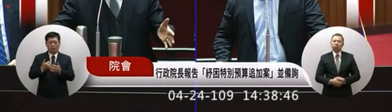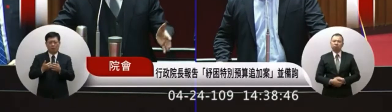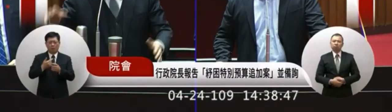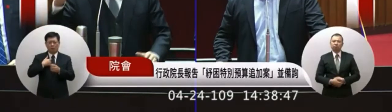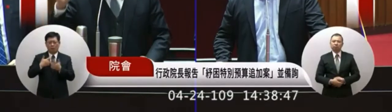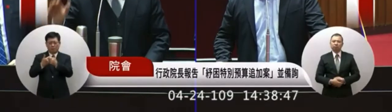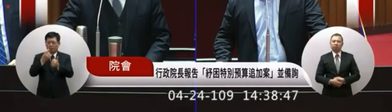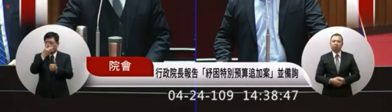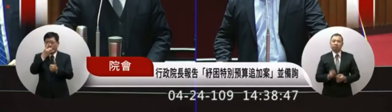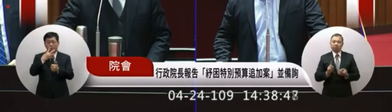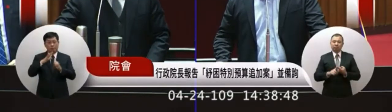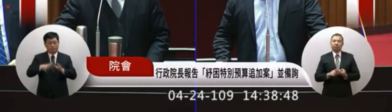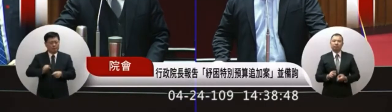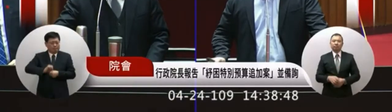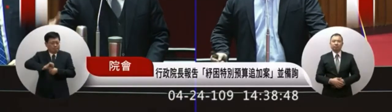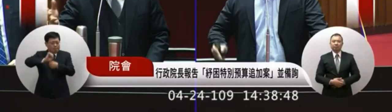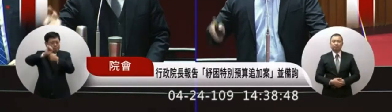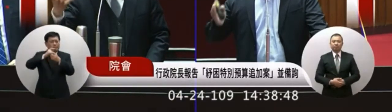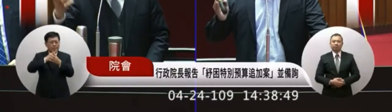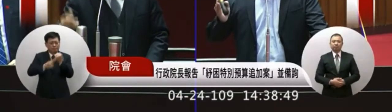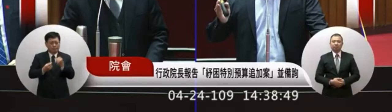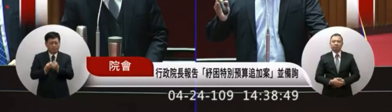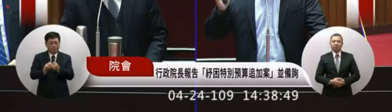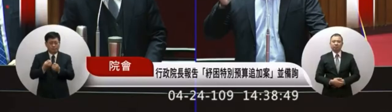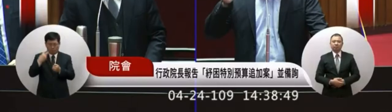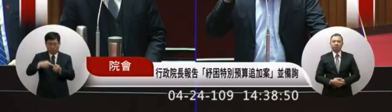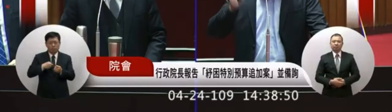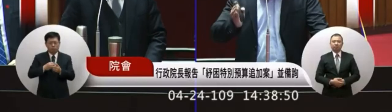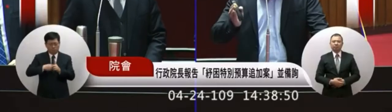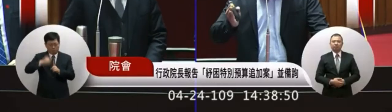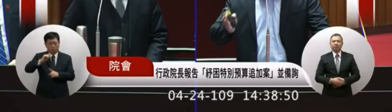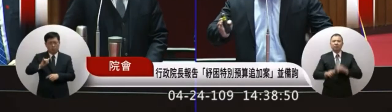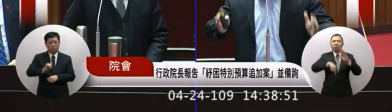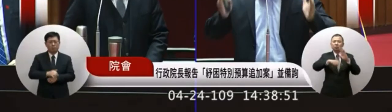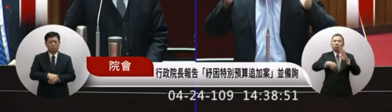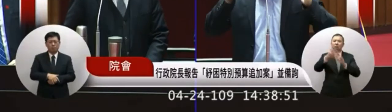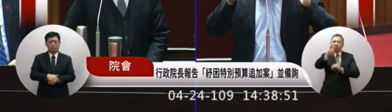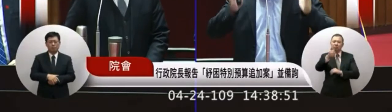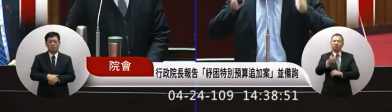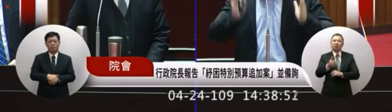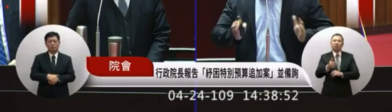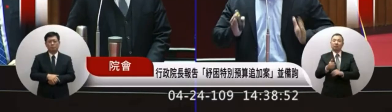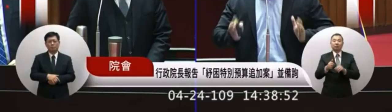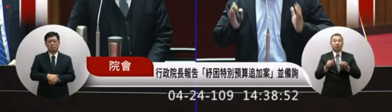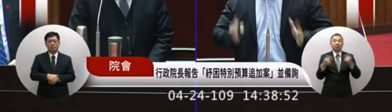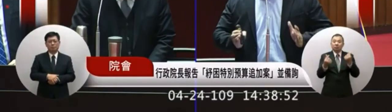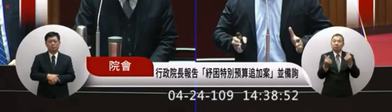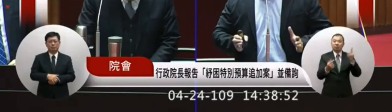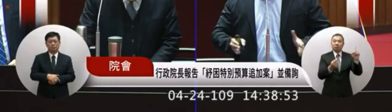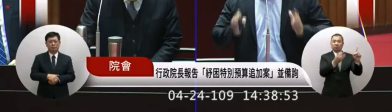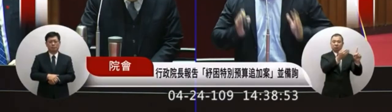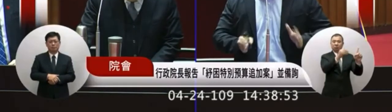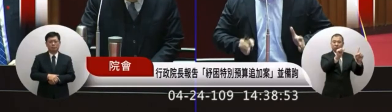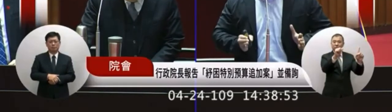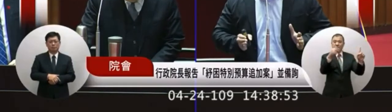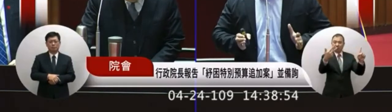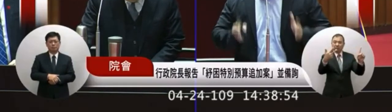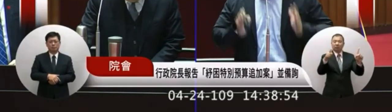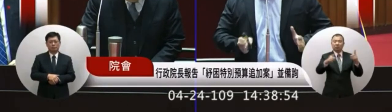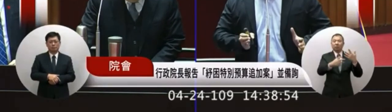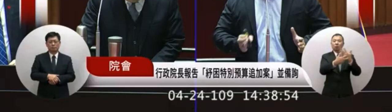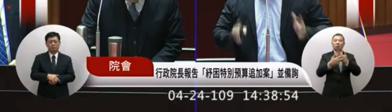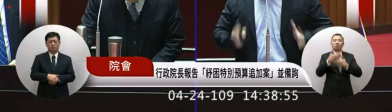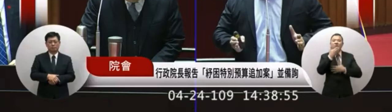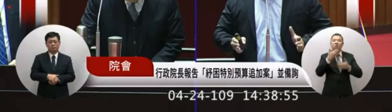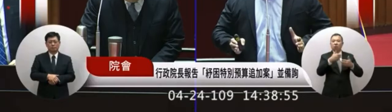民众需要，所以一直增加人力，啊嘛愈做愈好势。 所以，因即马就是讲，从1957的代志啦，吼，即卫福部诶，